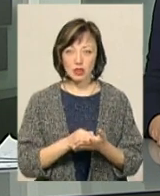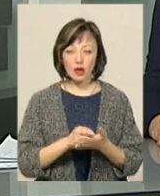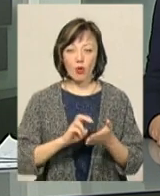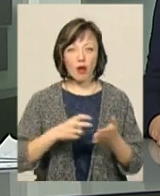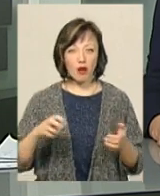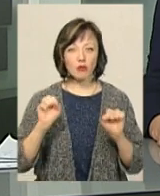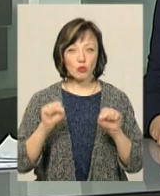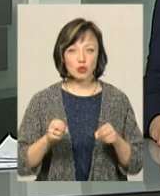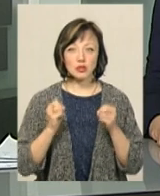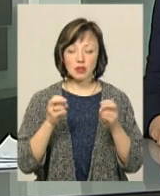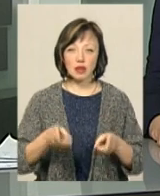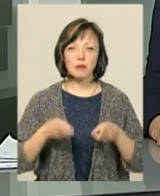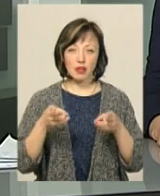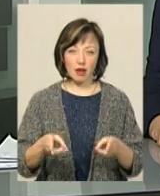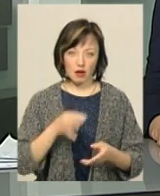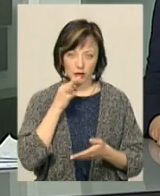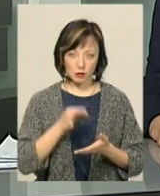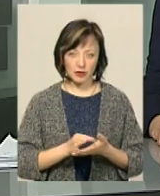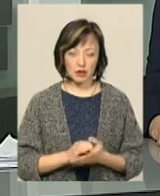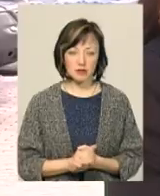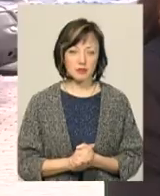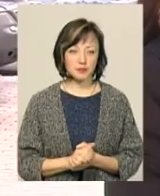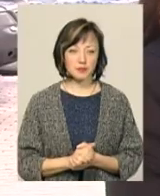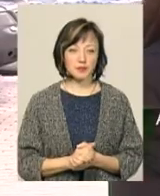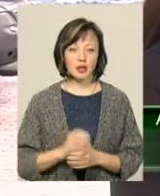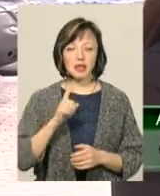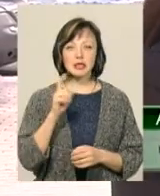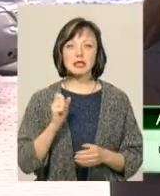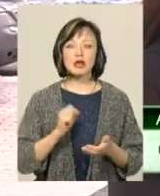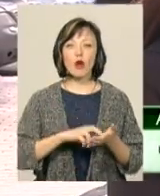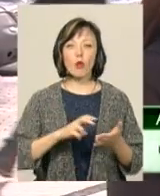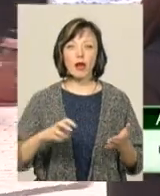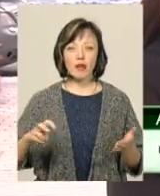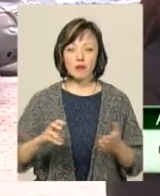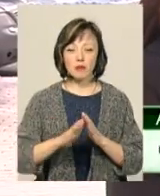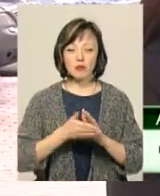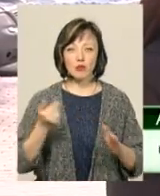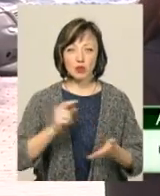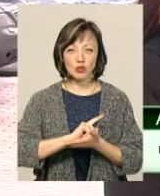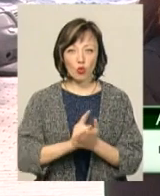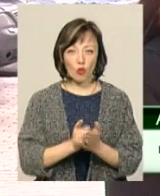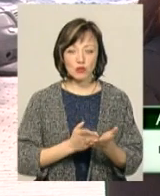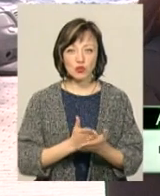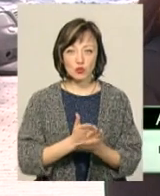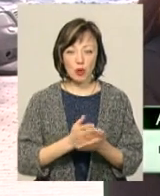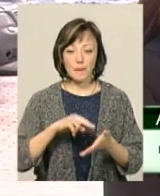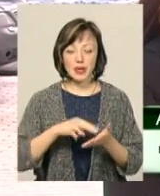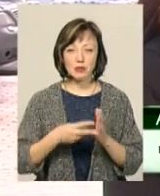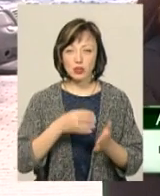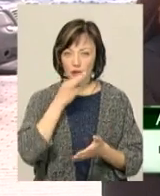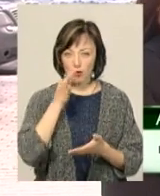ухилянту може загрожувати і кримінальна. За ухилення від призову на строкову службу